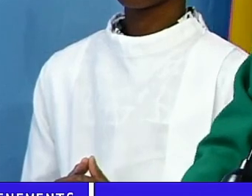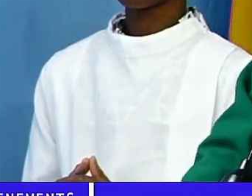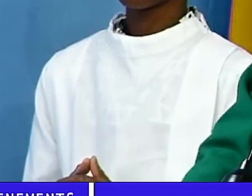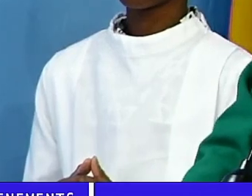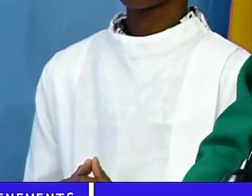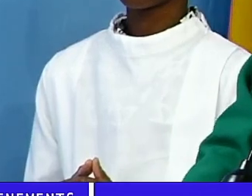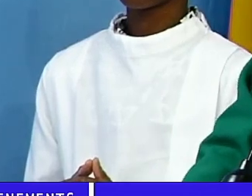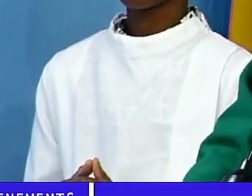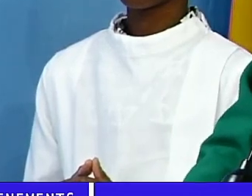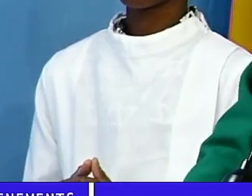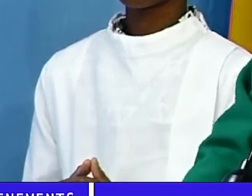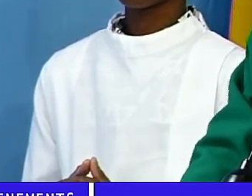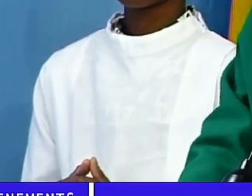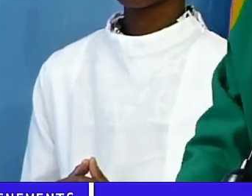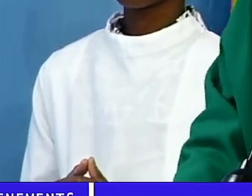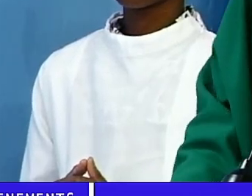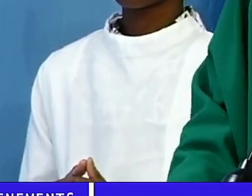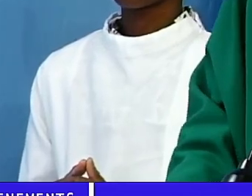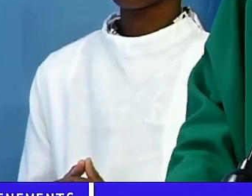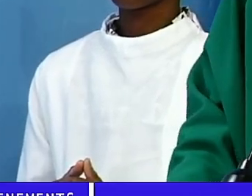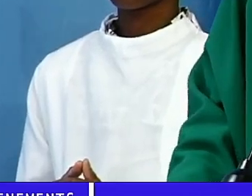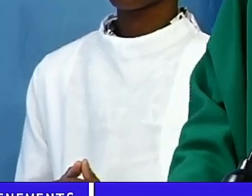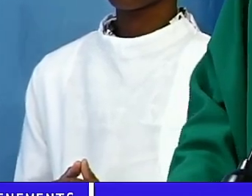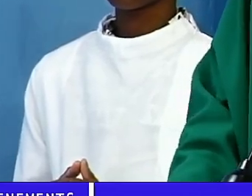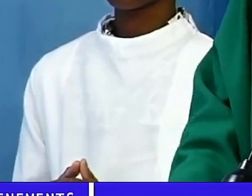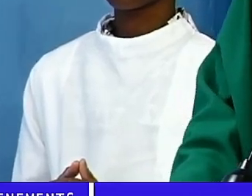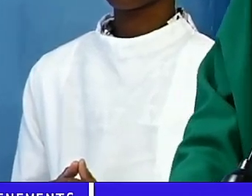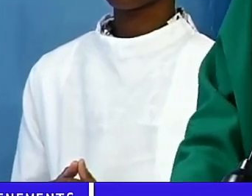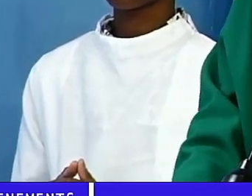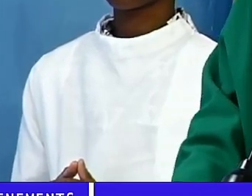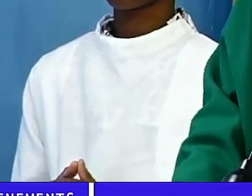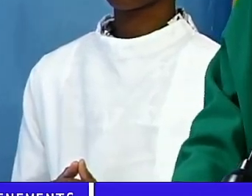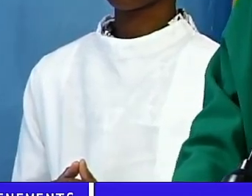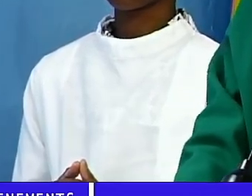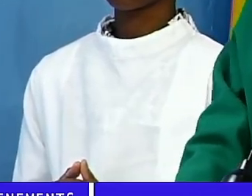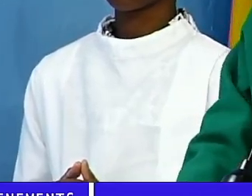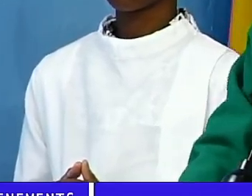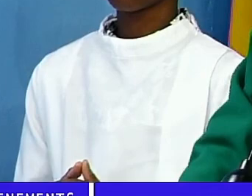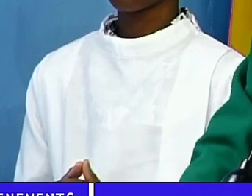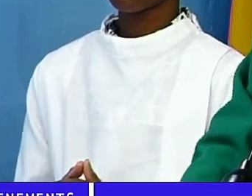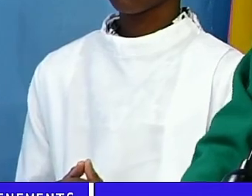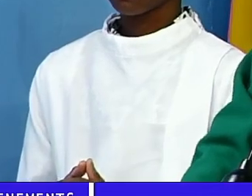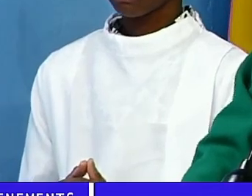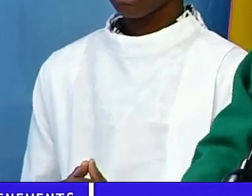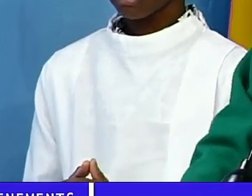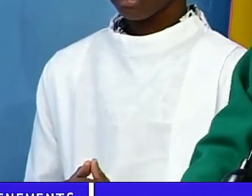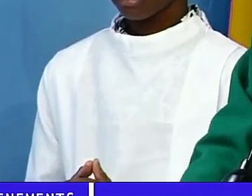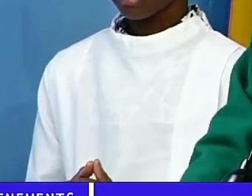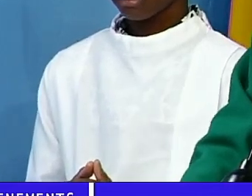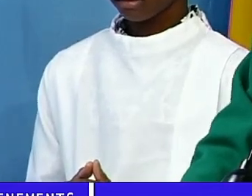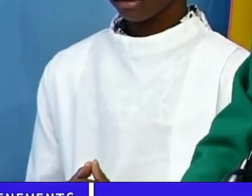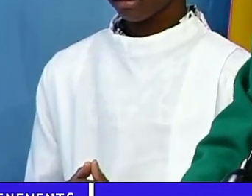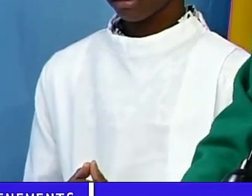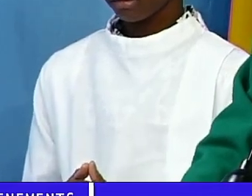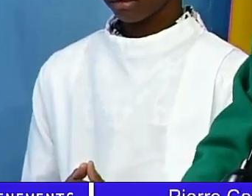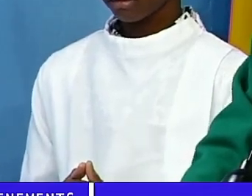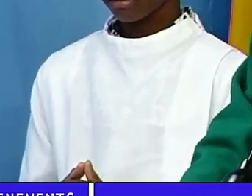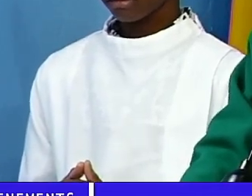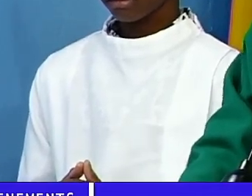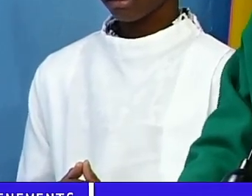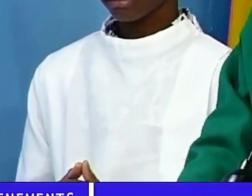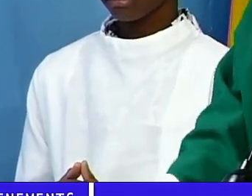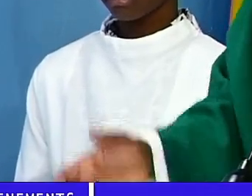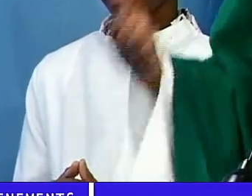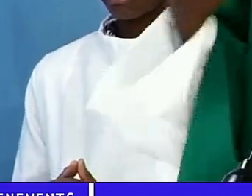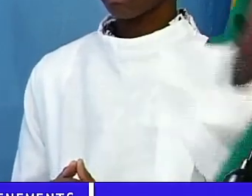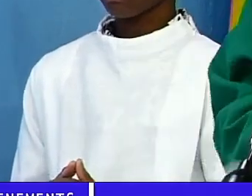Haïti. Pardon pour tout le monde qui prend chemin crime, chemin violence. Pardon pour chaque monde qui prend plaisir détruit